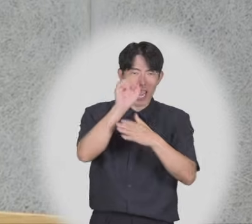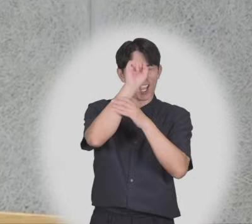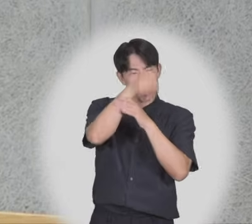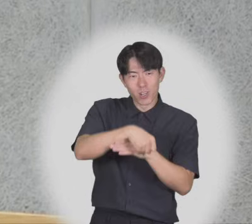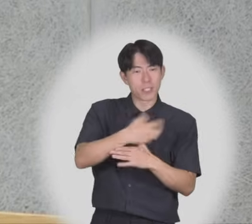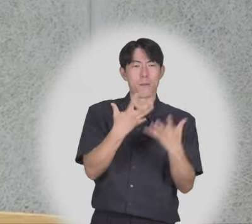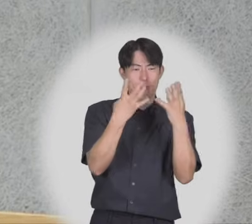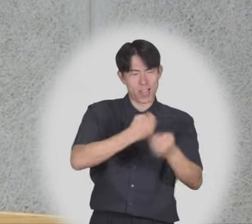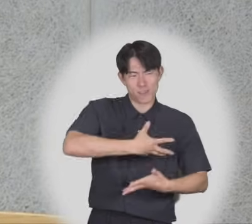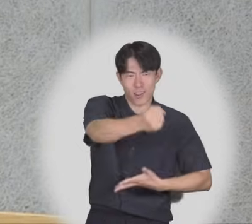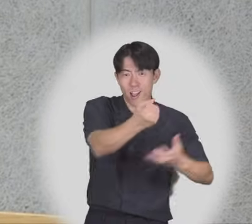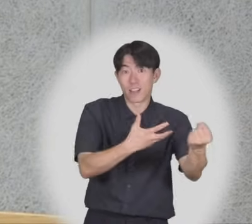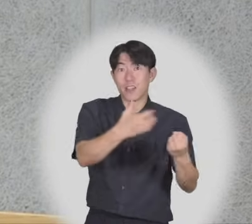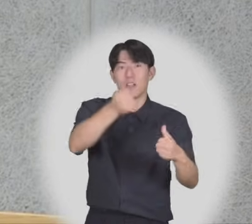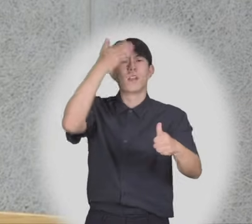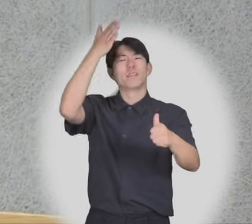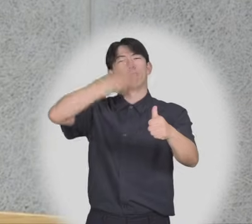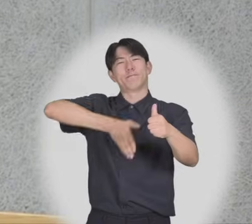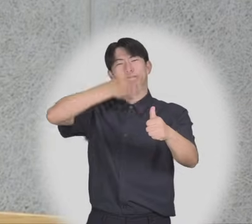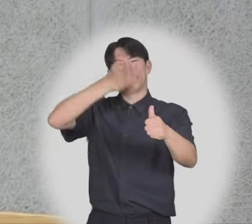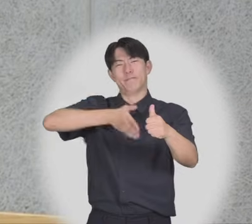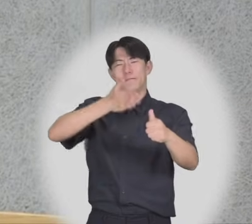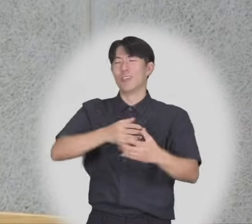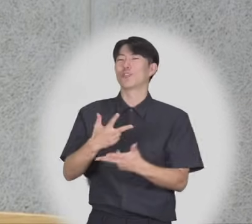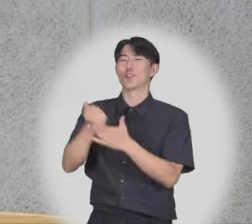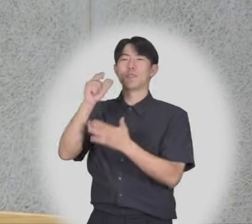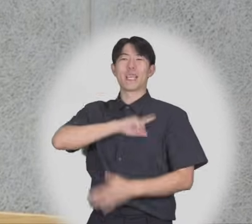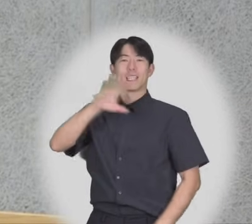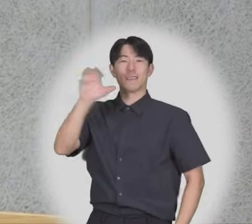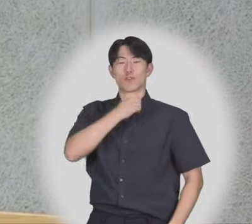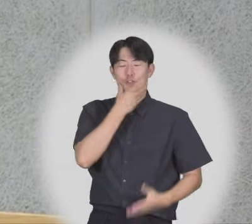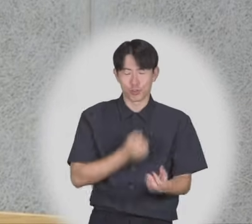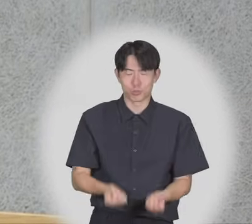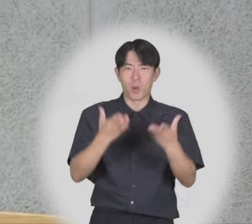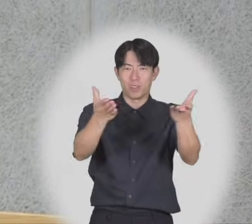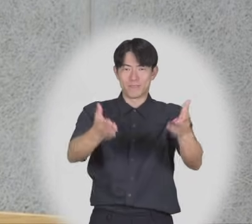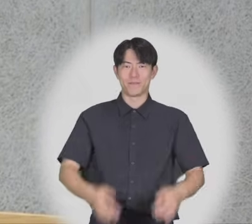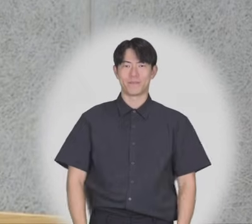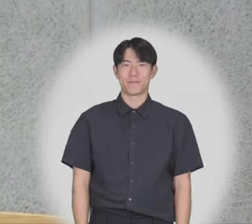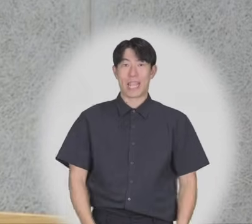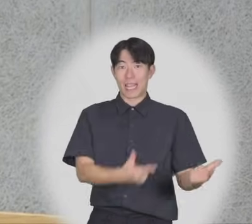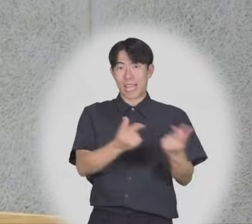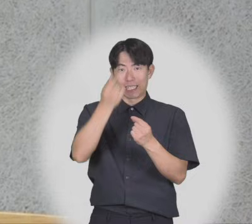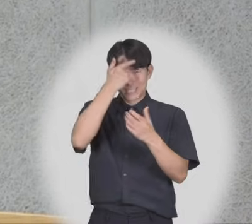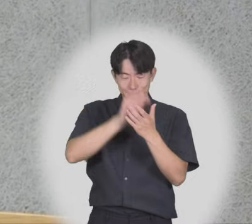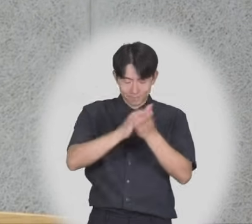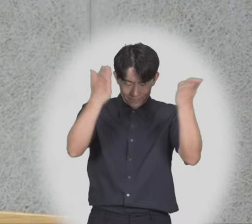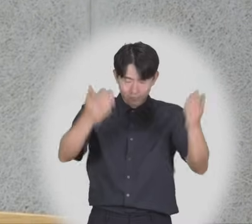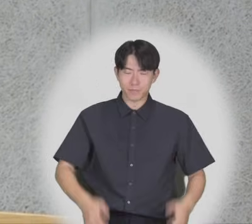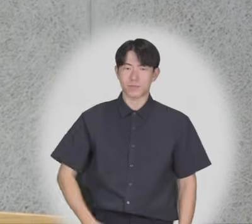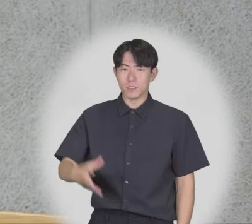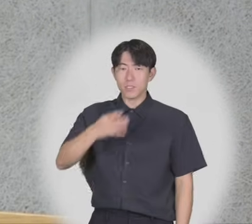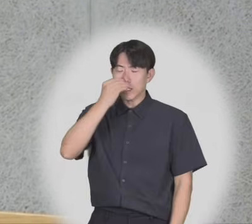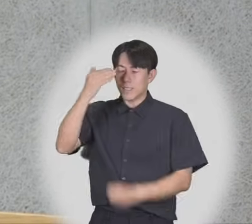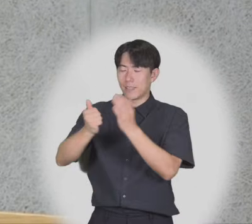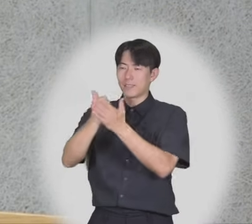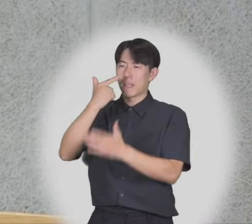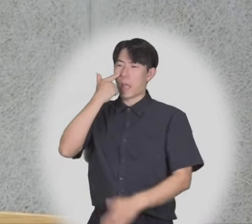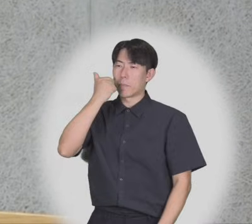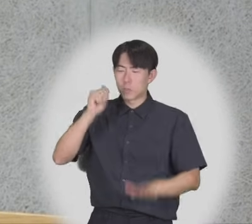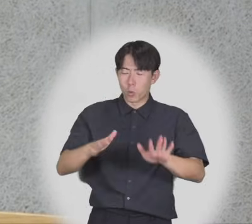풍성한 생애 되시기를 주님의 이름으로 축원합니다. 거룩하신 아버지 하나님, 오늘도 귀한 말씀